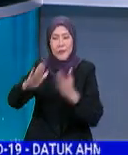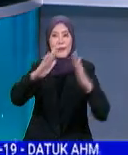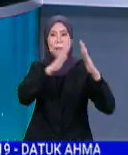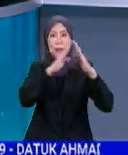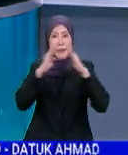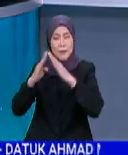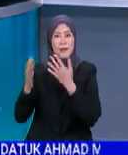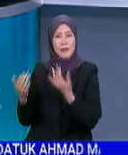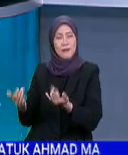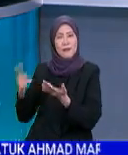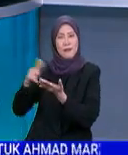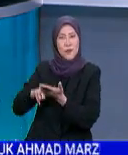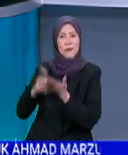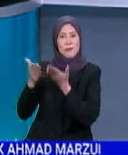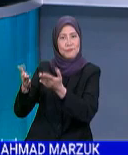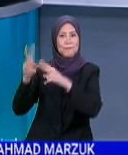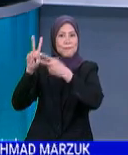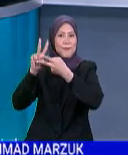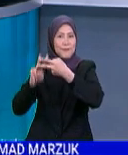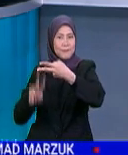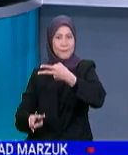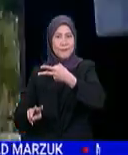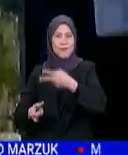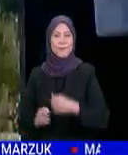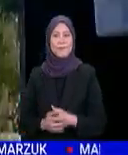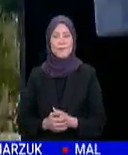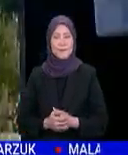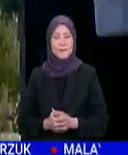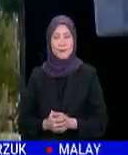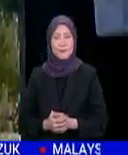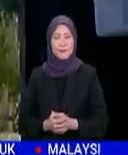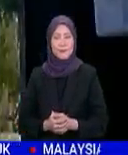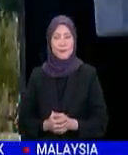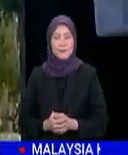Jadi kita saksikan dalam segmen hashtag.